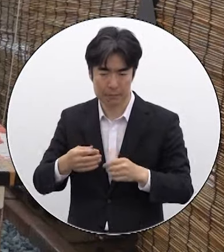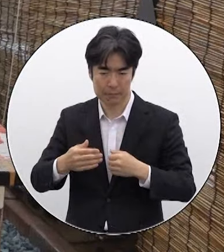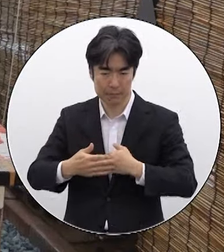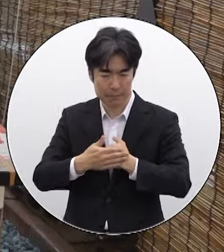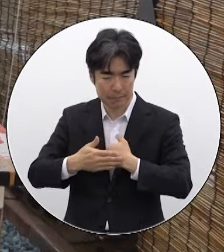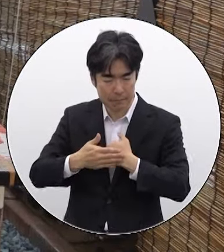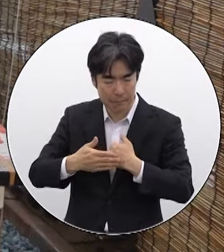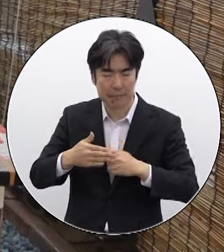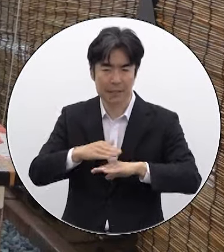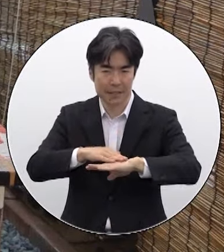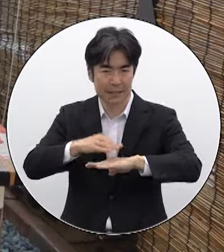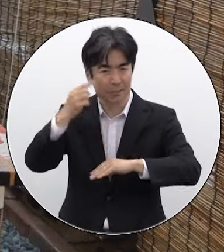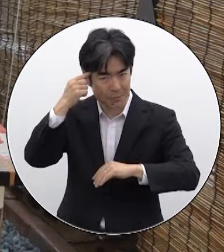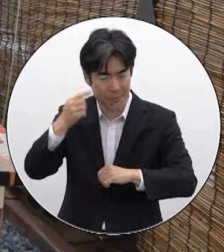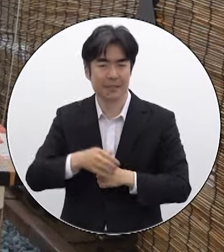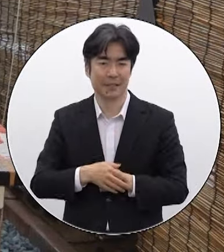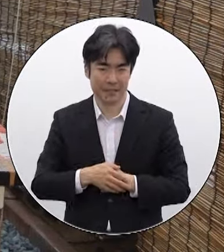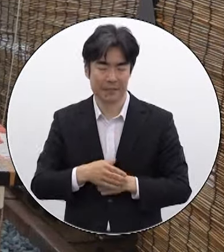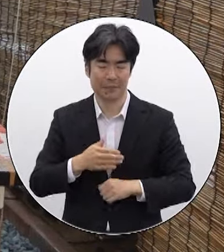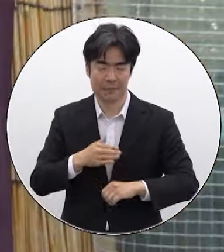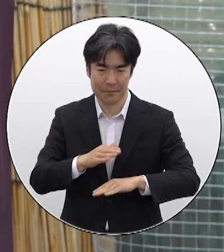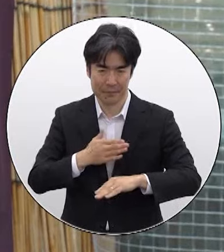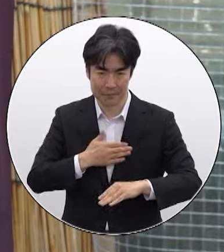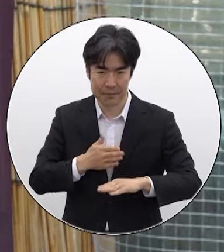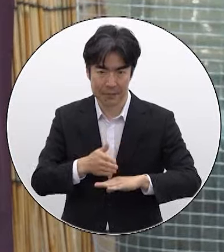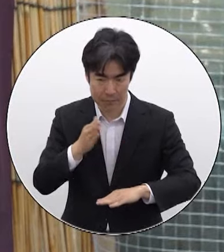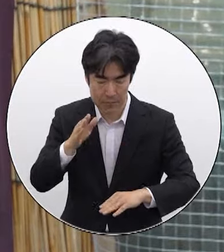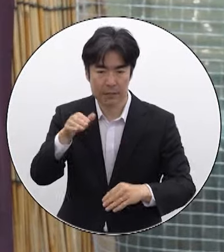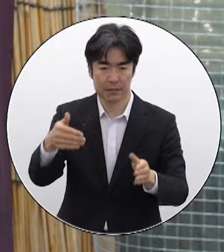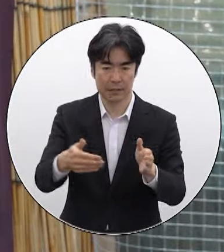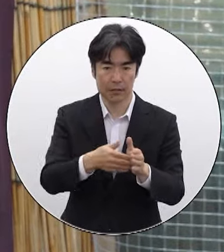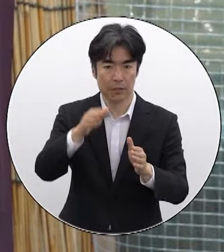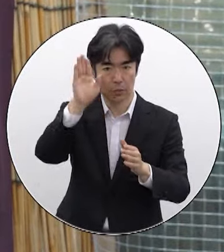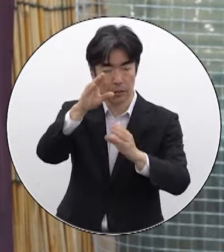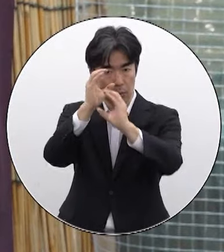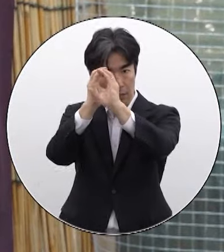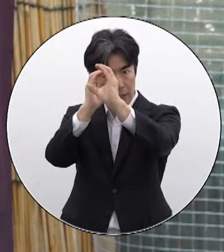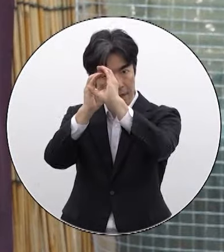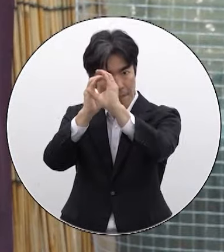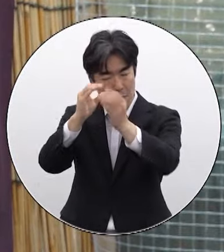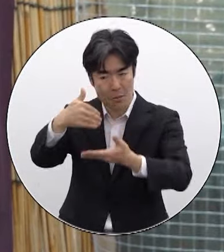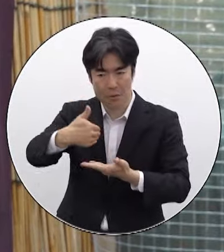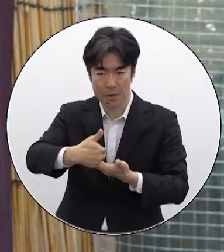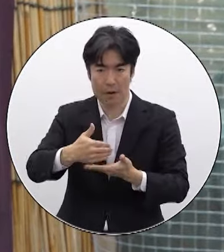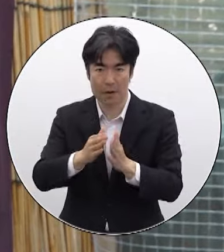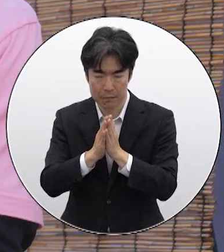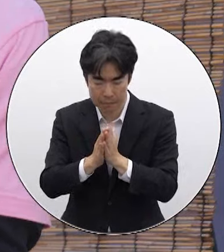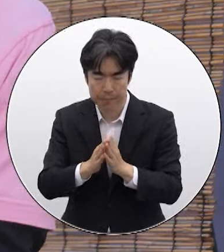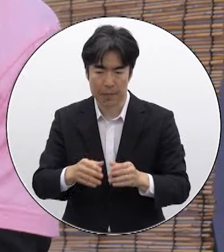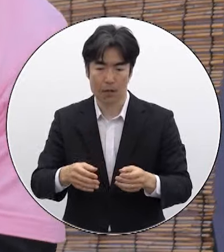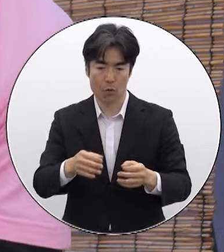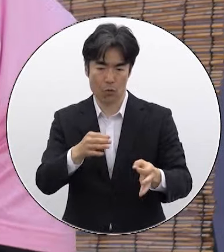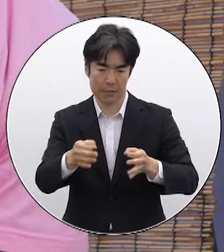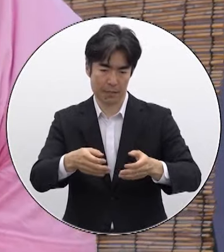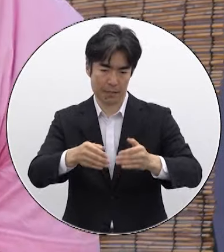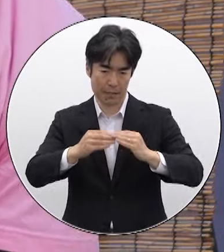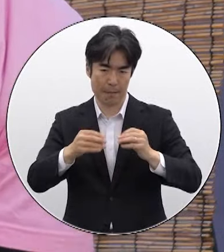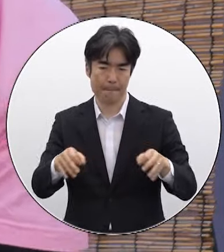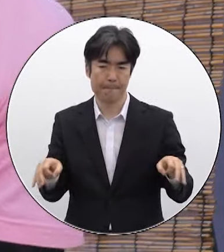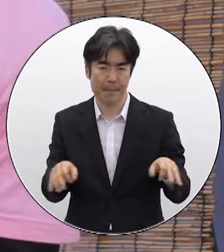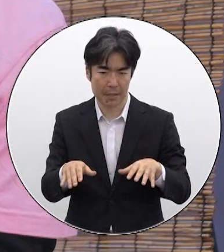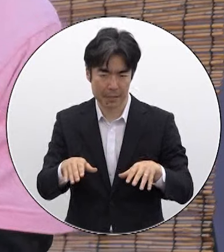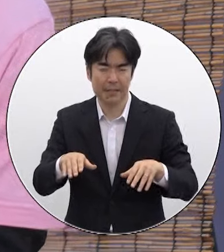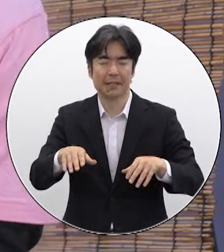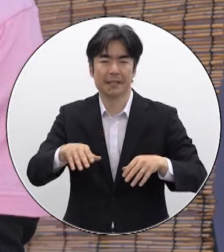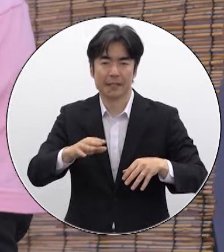思います。 わかりました、ありがとうございます、はい、 じゃあ最後に今後の展望を聞かせてください、はいはい。 まだまだ始まったばっ